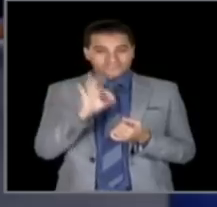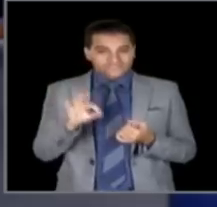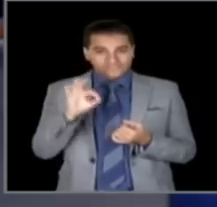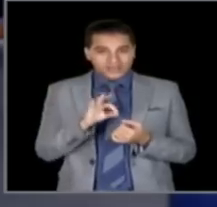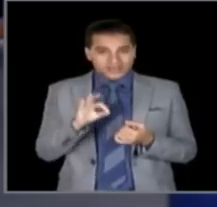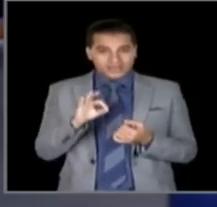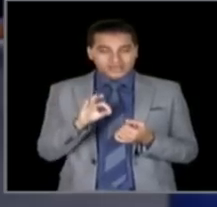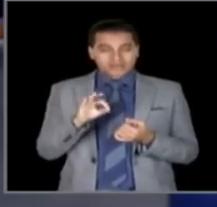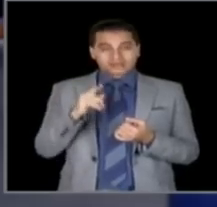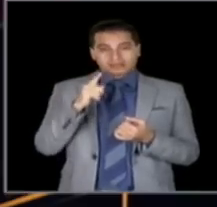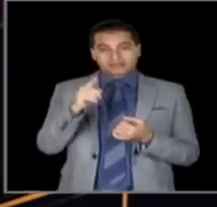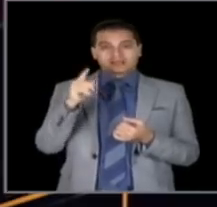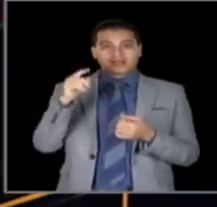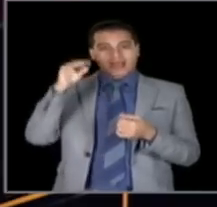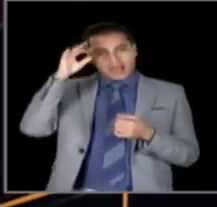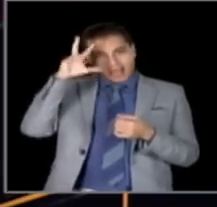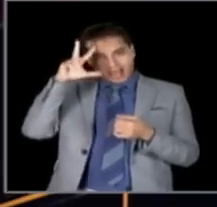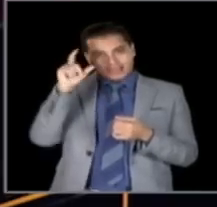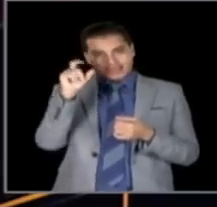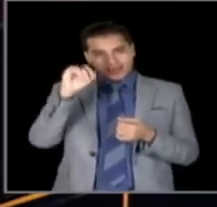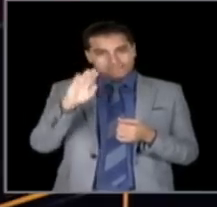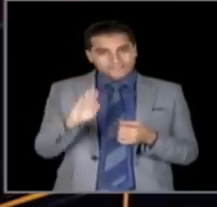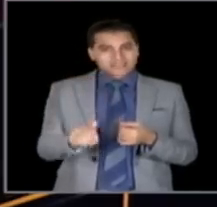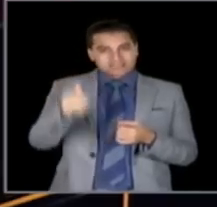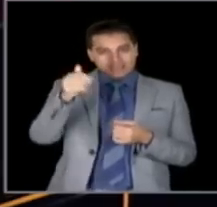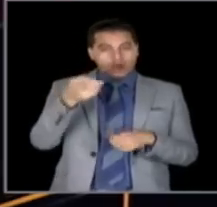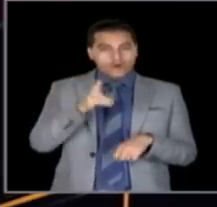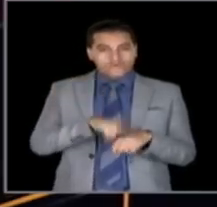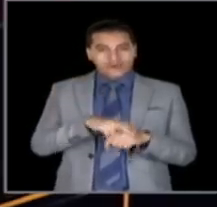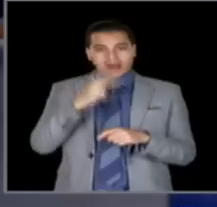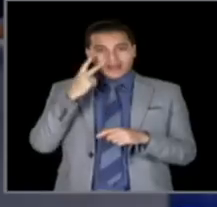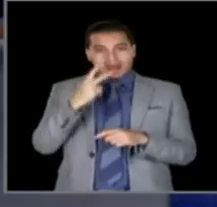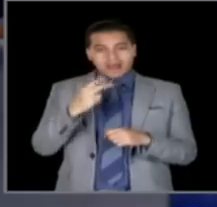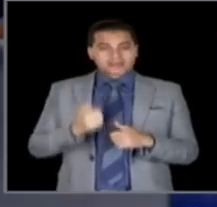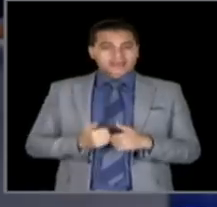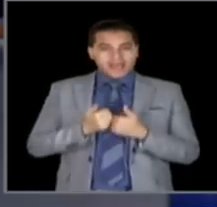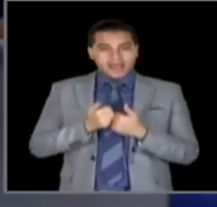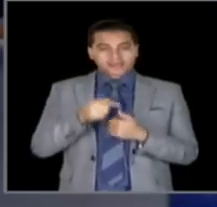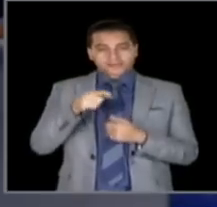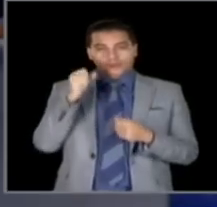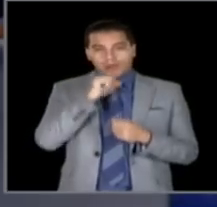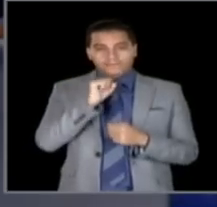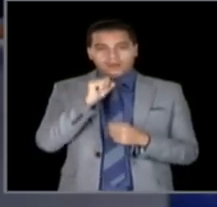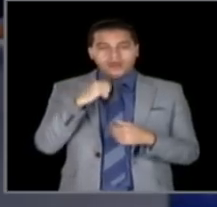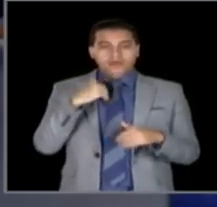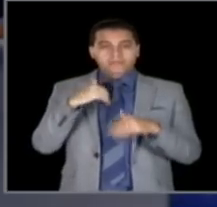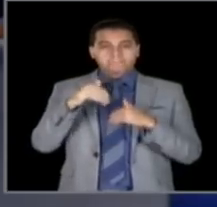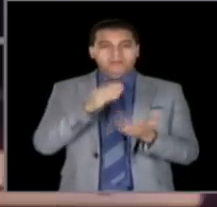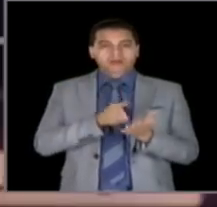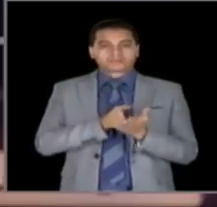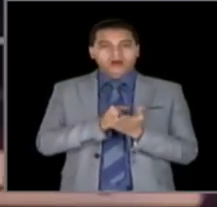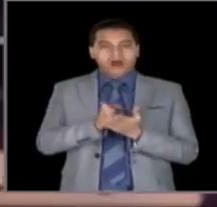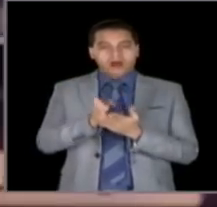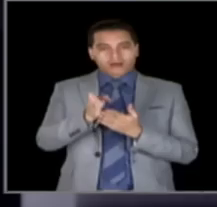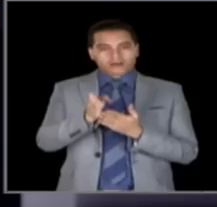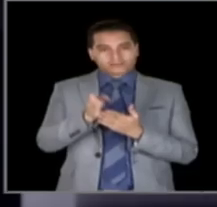في النمسا. السؤال التاسع، بقيت حاوي طبعا هي أغنية لمسار إجباري. نحيي كلها فاطمة